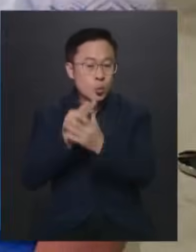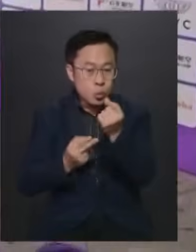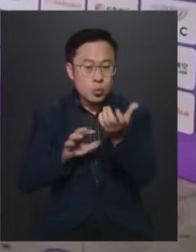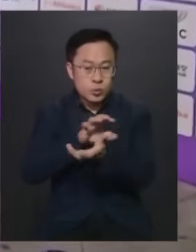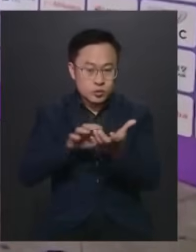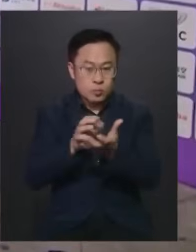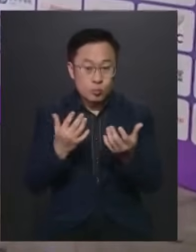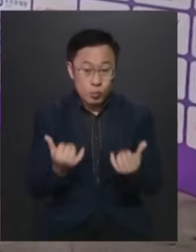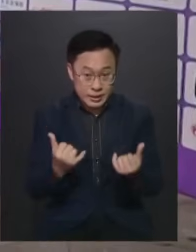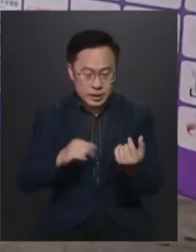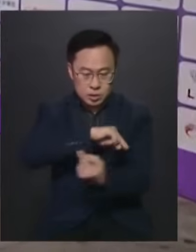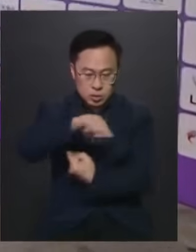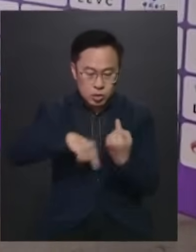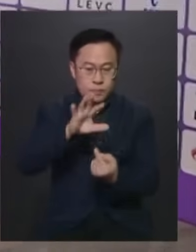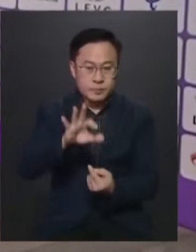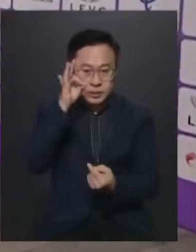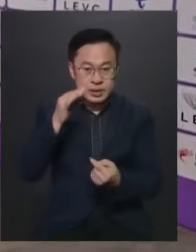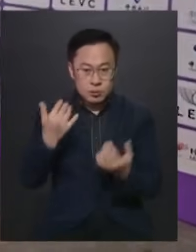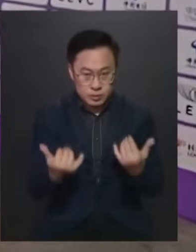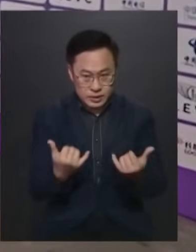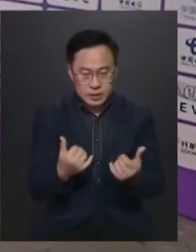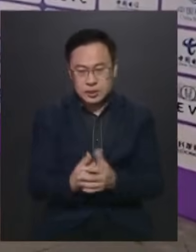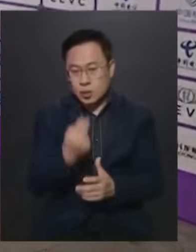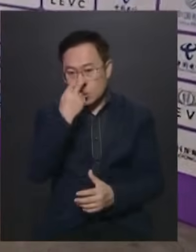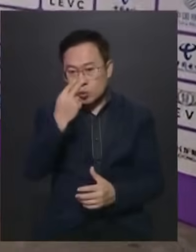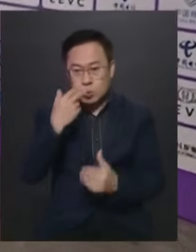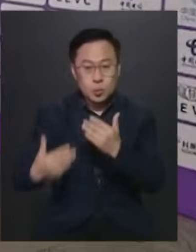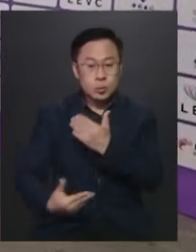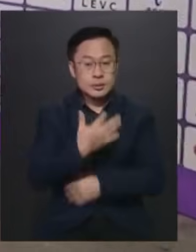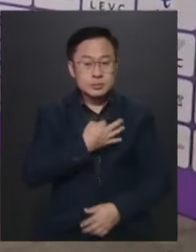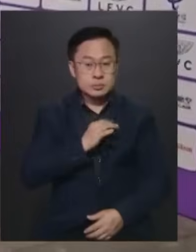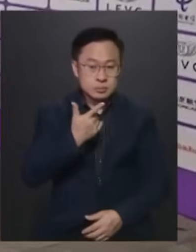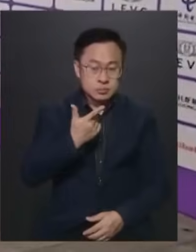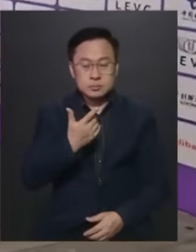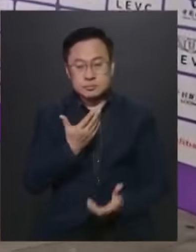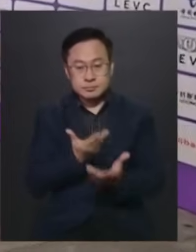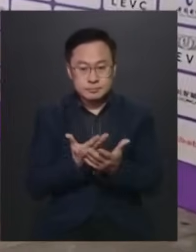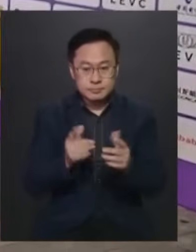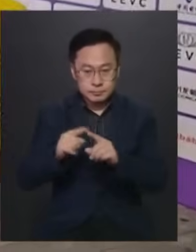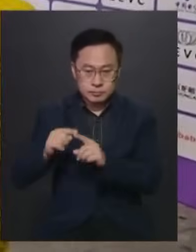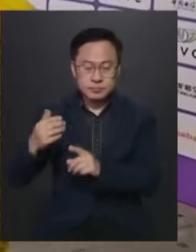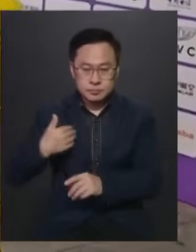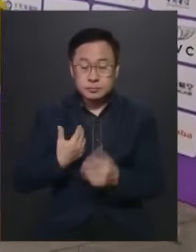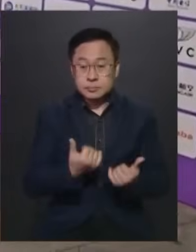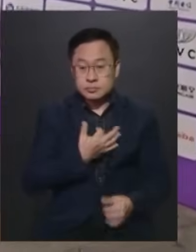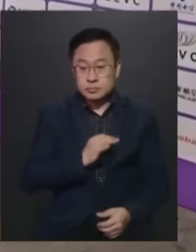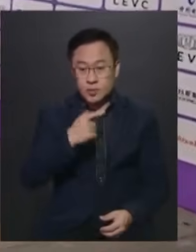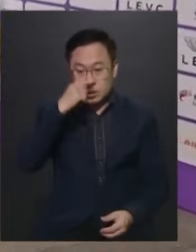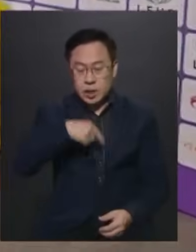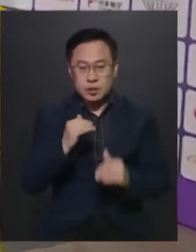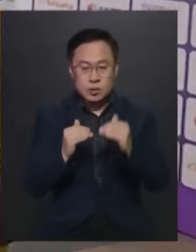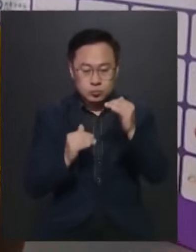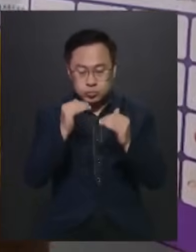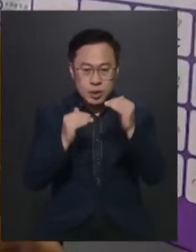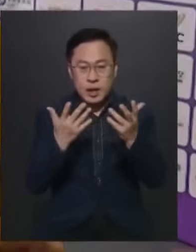ครับอืก็ยังมีลุ้นกันต่อนะคะสำหรับเหรียญทองของทีมชาติไทยของเรานะคะเพราะว่าตอนเเหรียญทองของเรากำลังสู